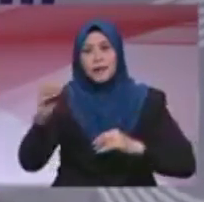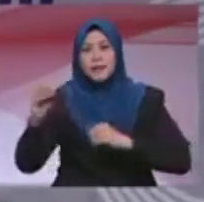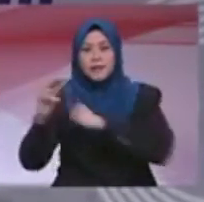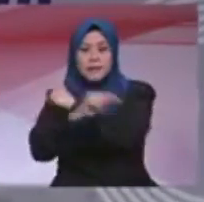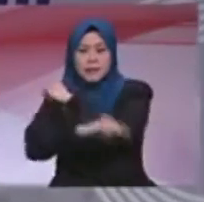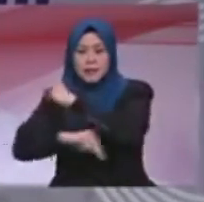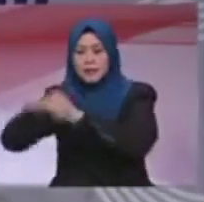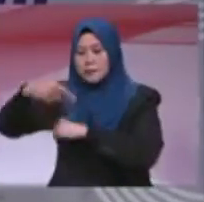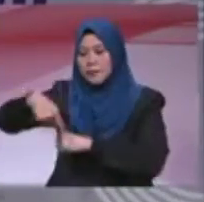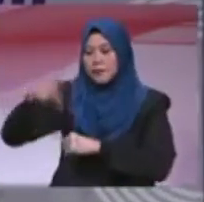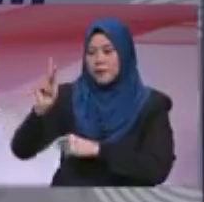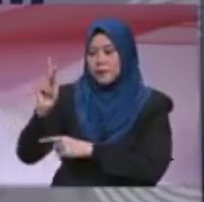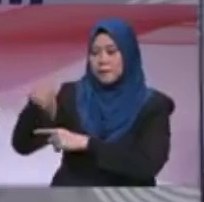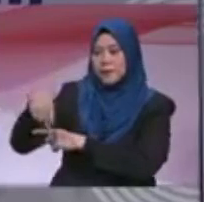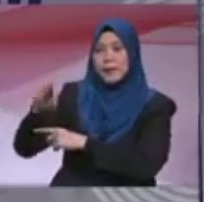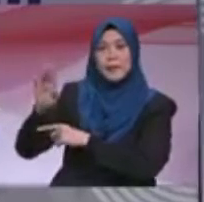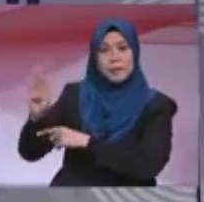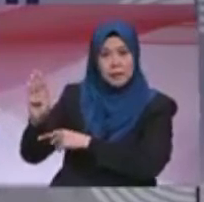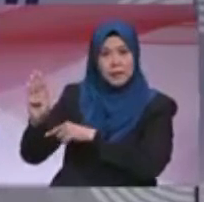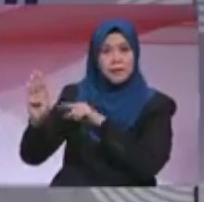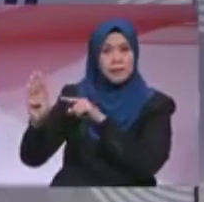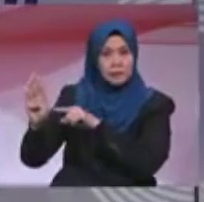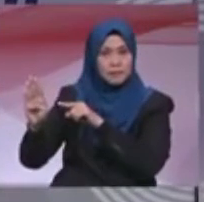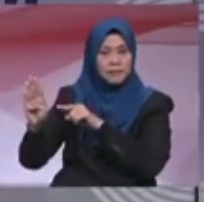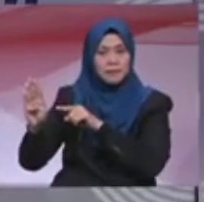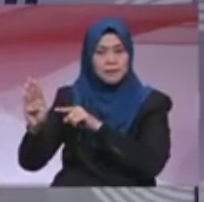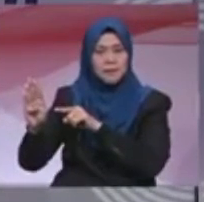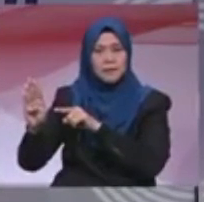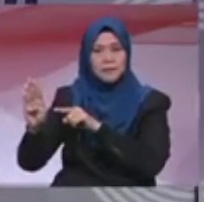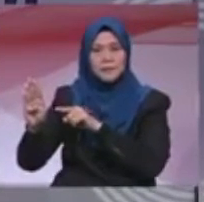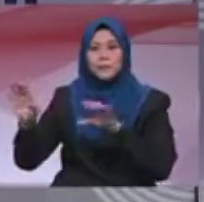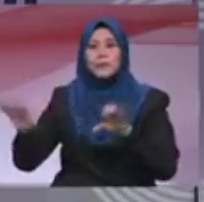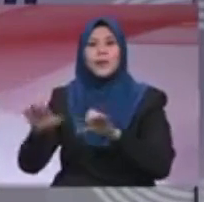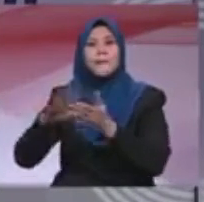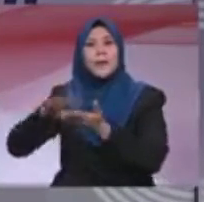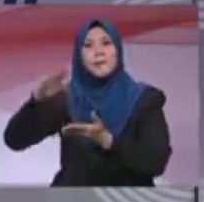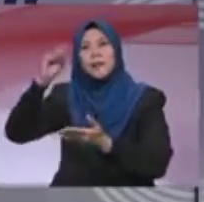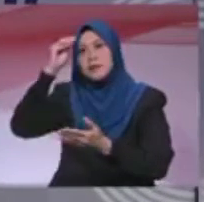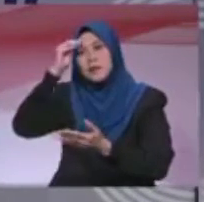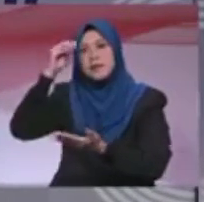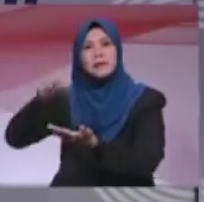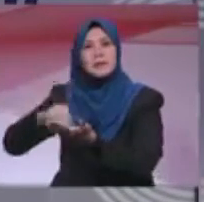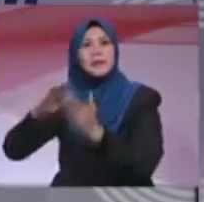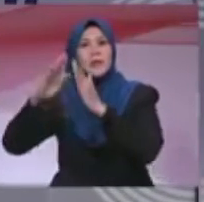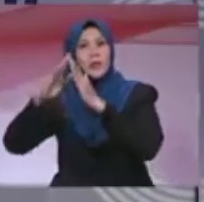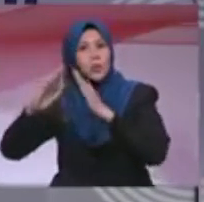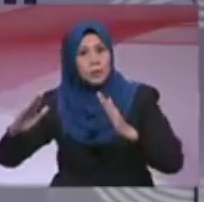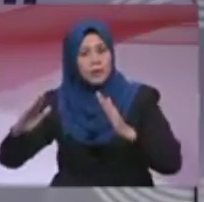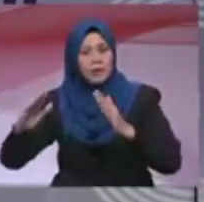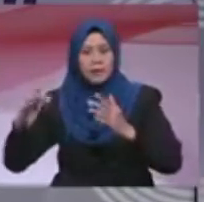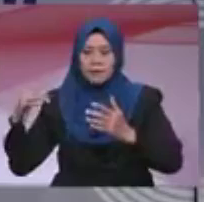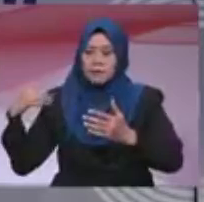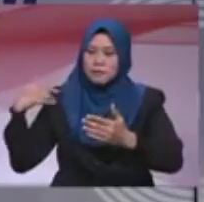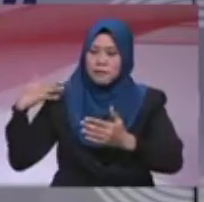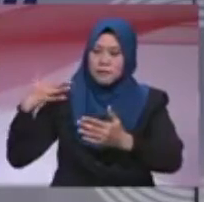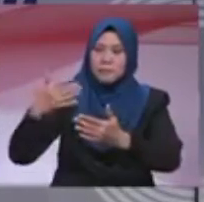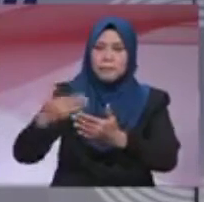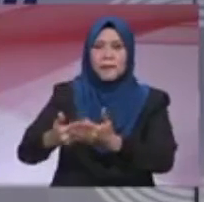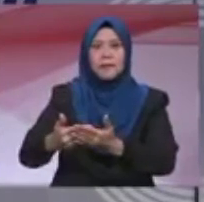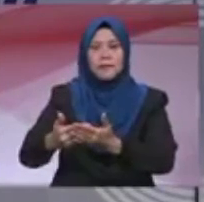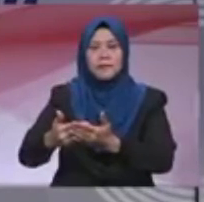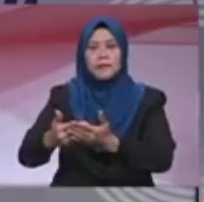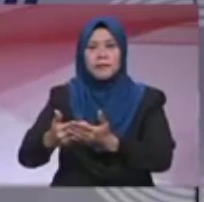negeri PKPB dilaksanakan untuk PDPR, pembelajaran di rumah, sehingga, ya, perlu